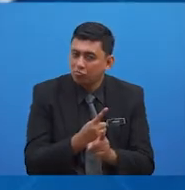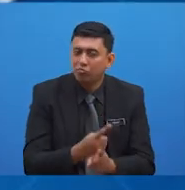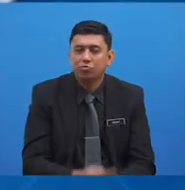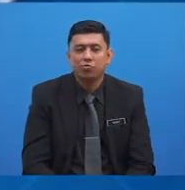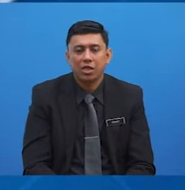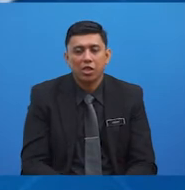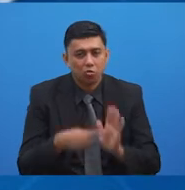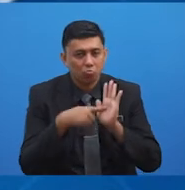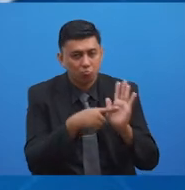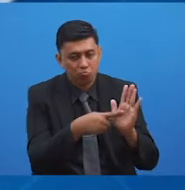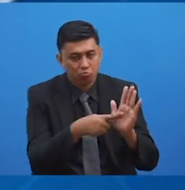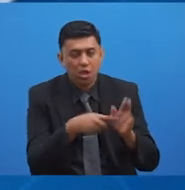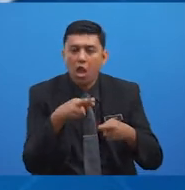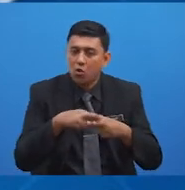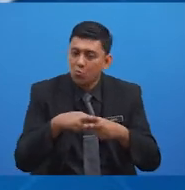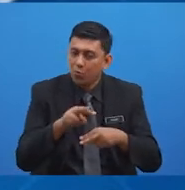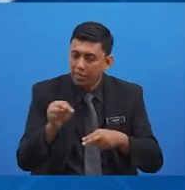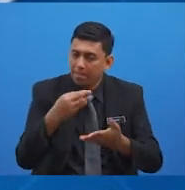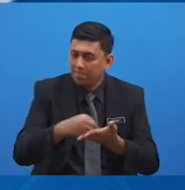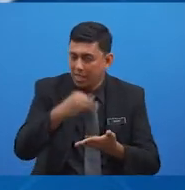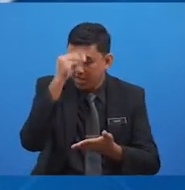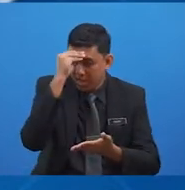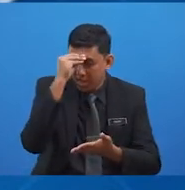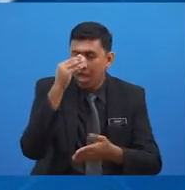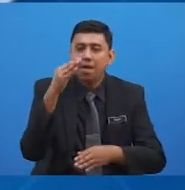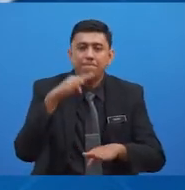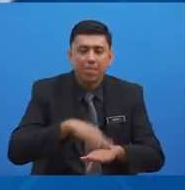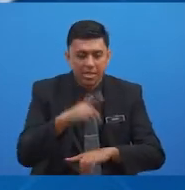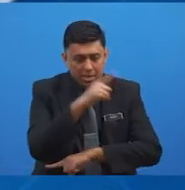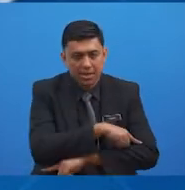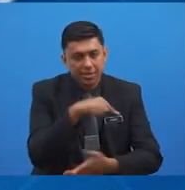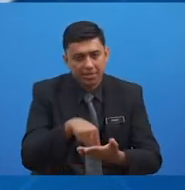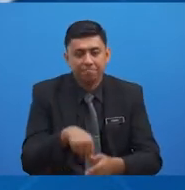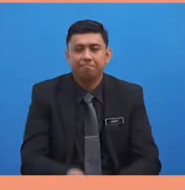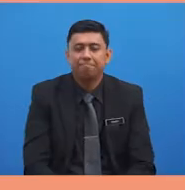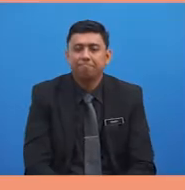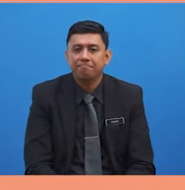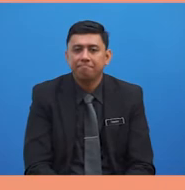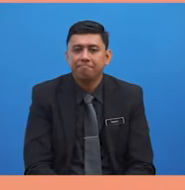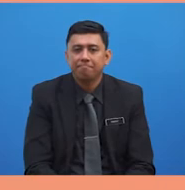Betul. Cikgu tunjukkan rumusan pelajaran kita pada hari ini.